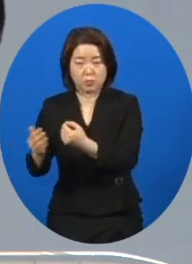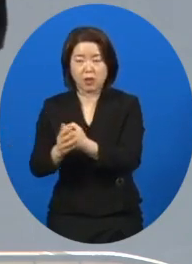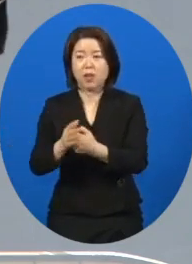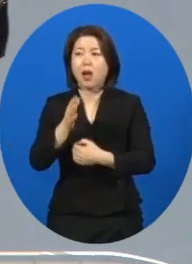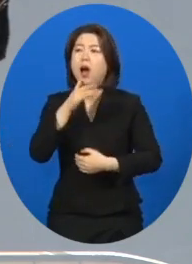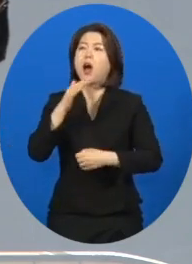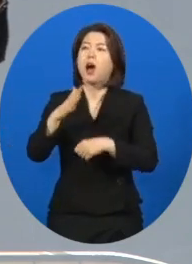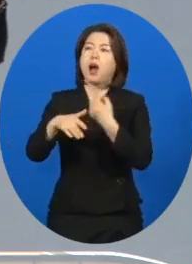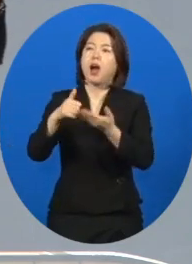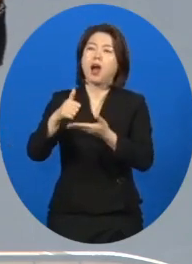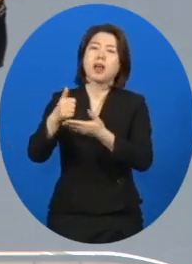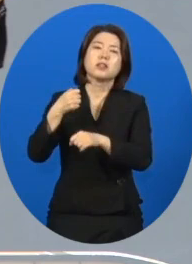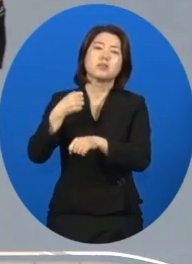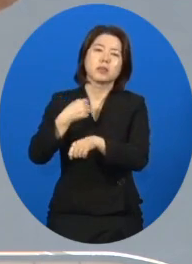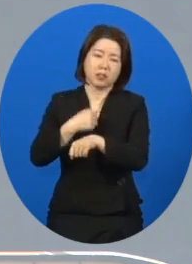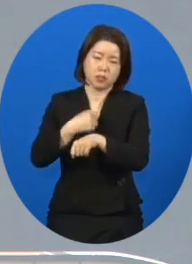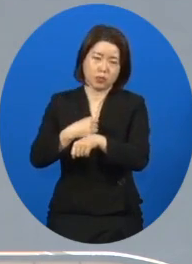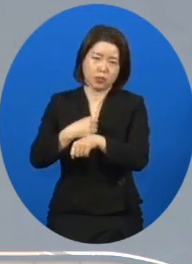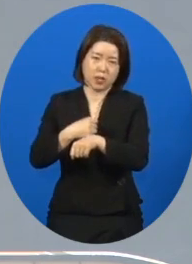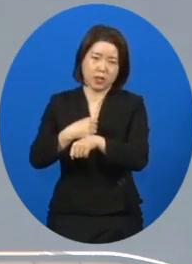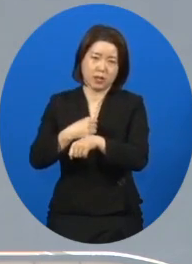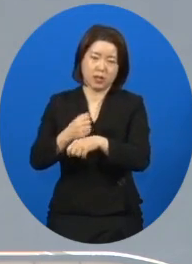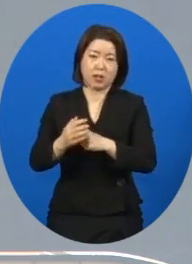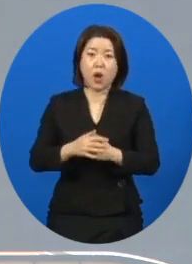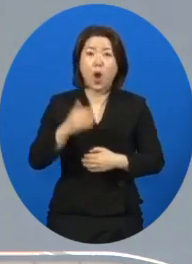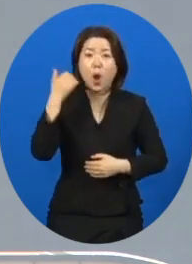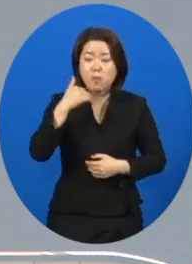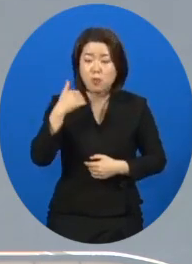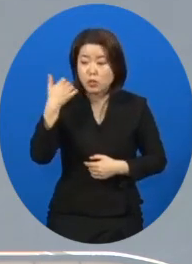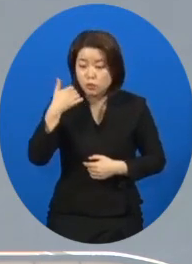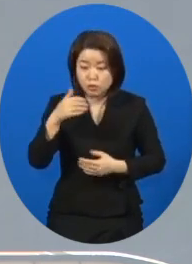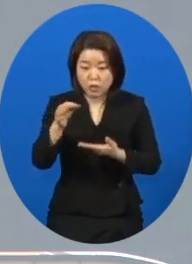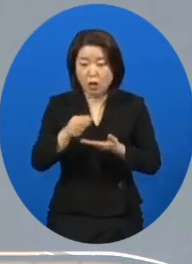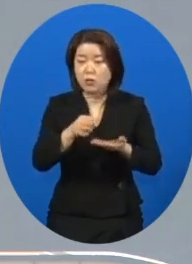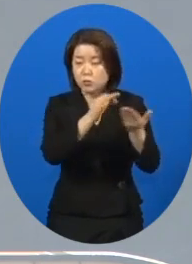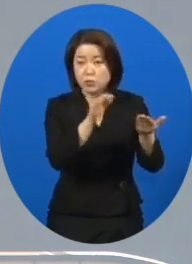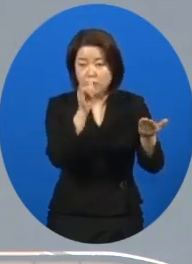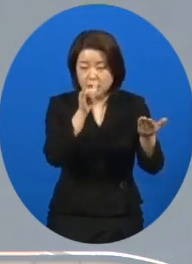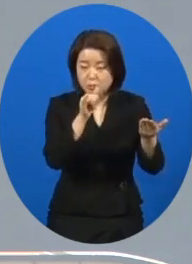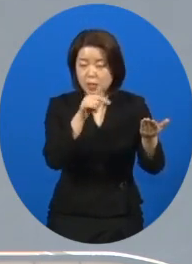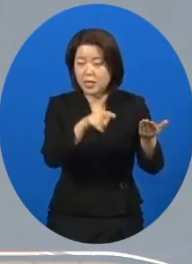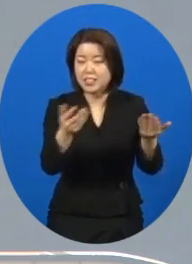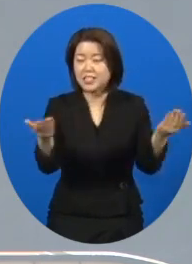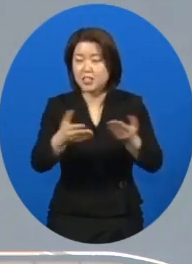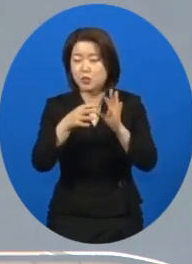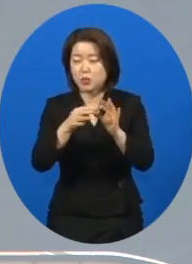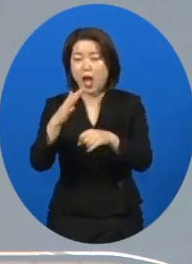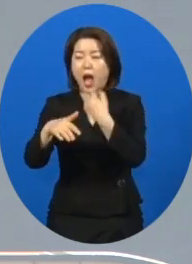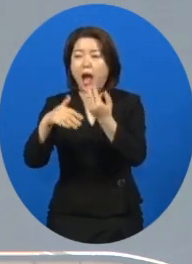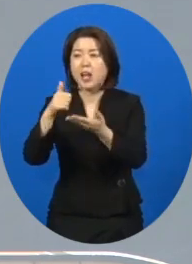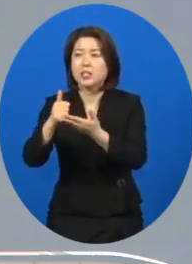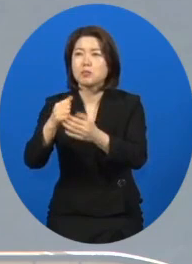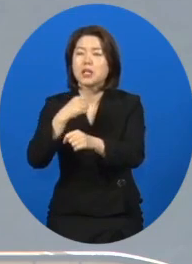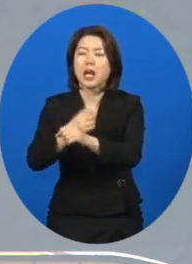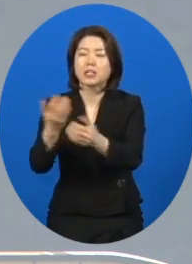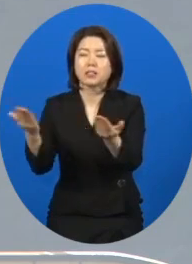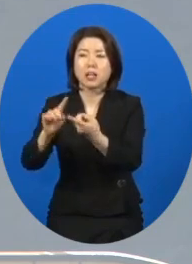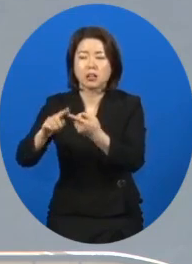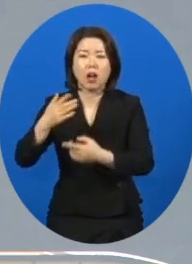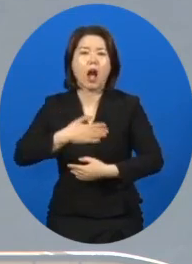하나님이 하셨구나. 물론 누군가가 헌금을 했겠지만 하나님이 하셨구나. 그래서